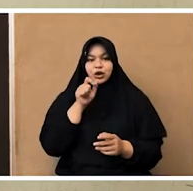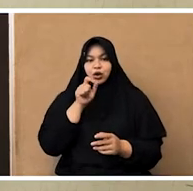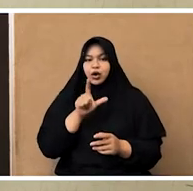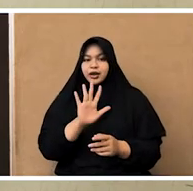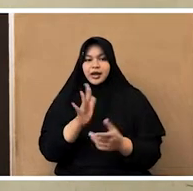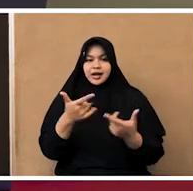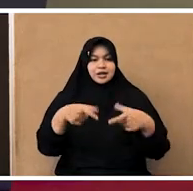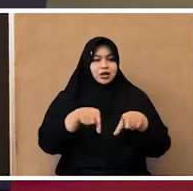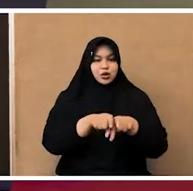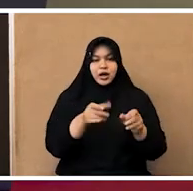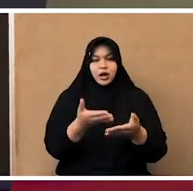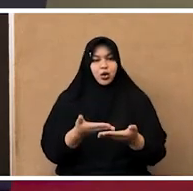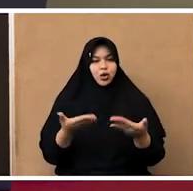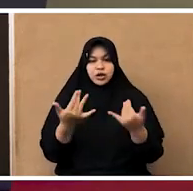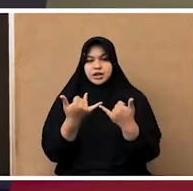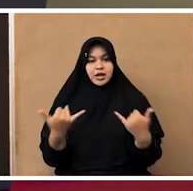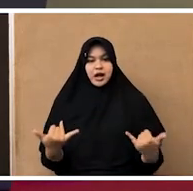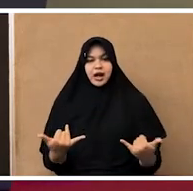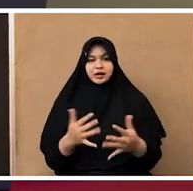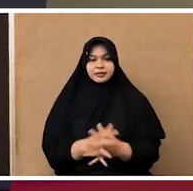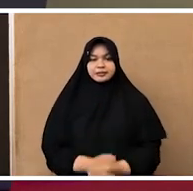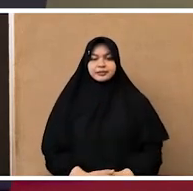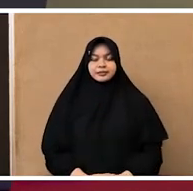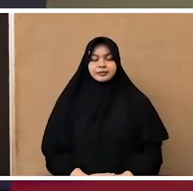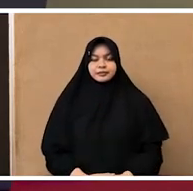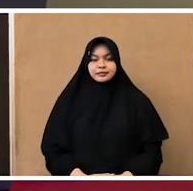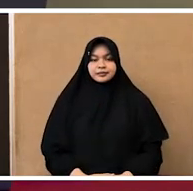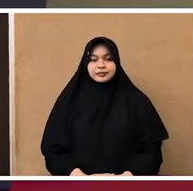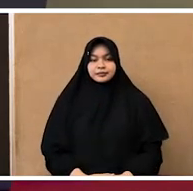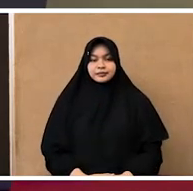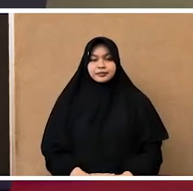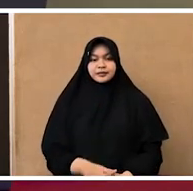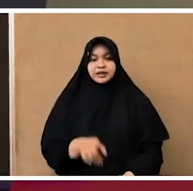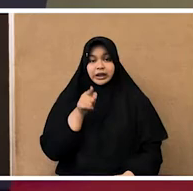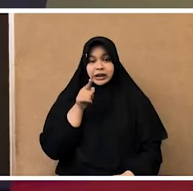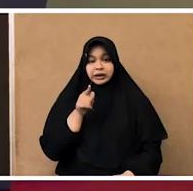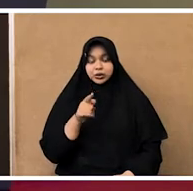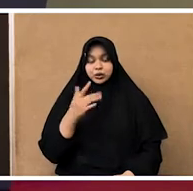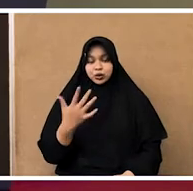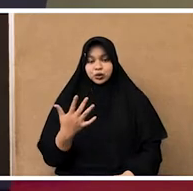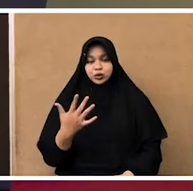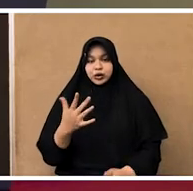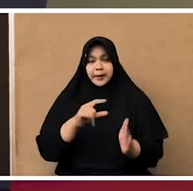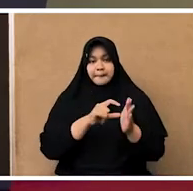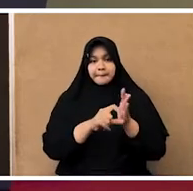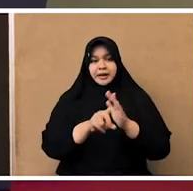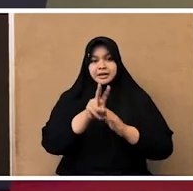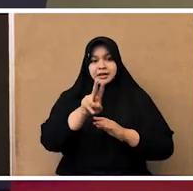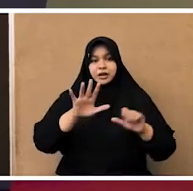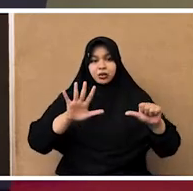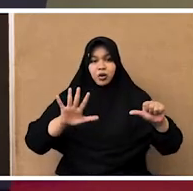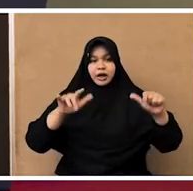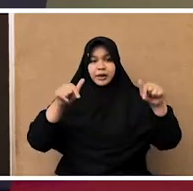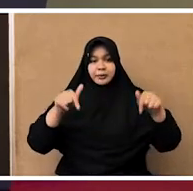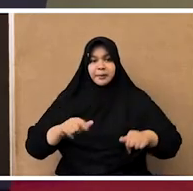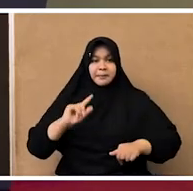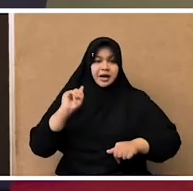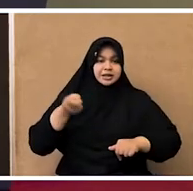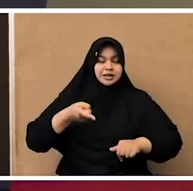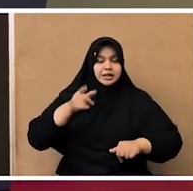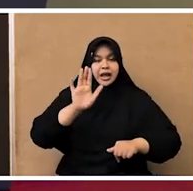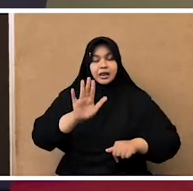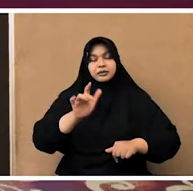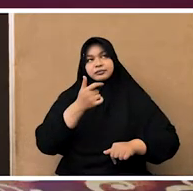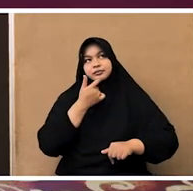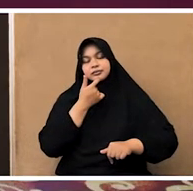tidak relevan lagi dan di masa sekarang Nah itu eee dan pasal 26 ini pasti nanti akan